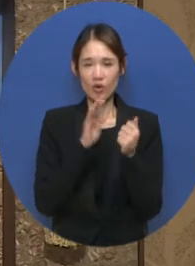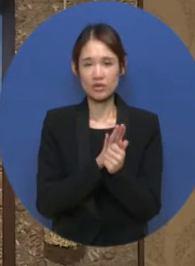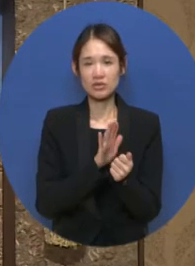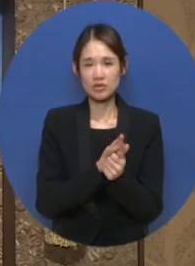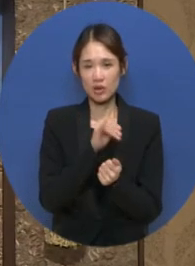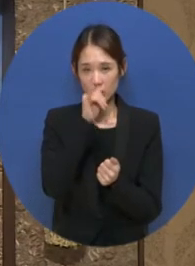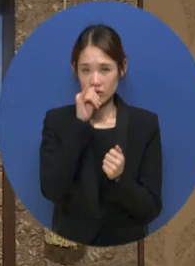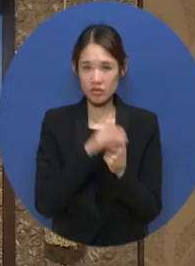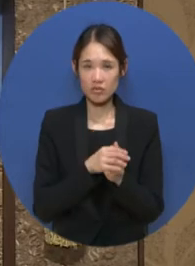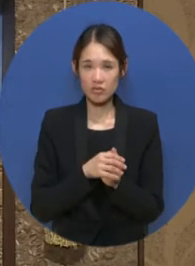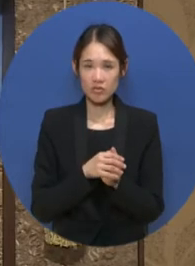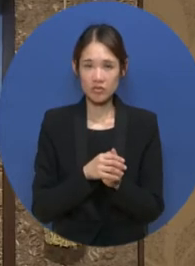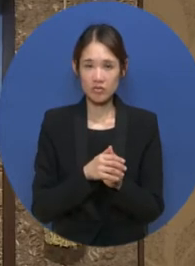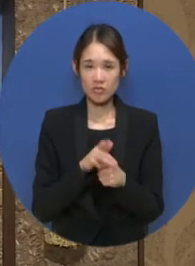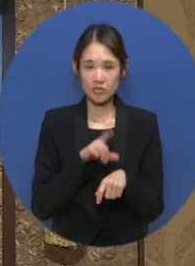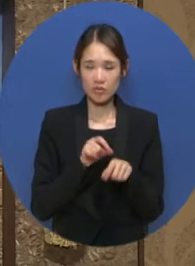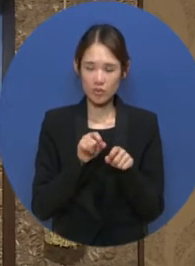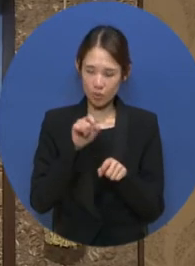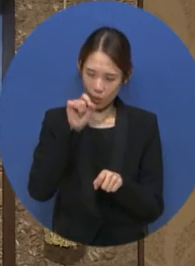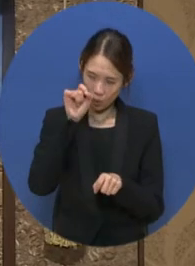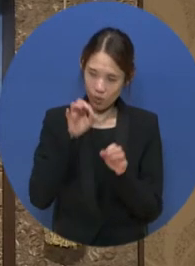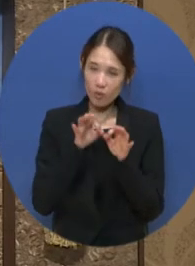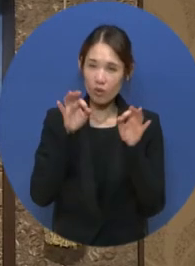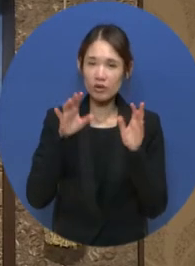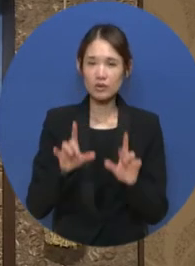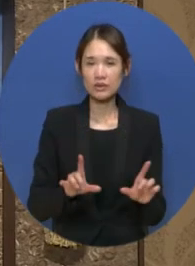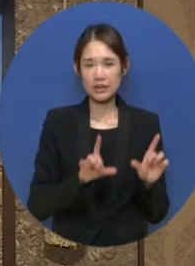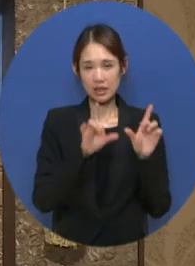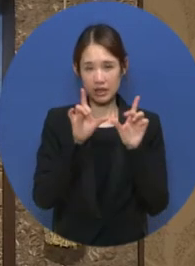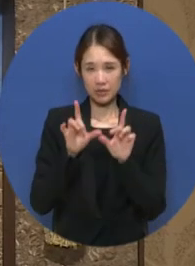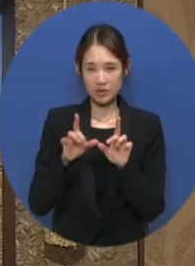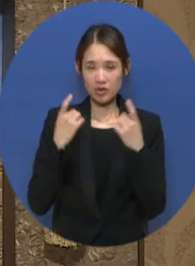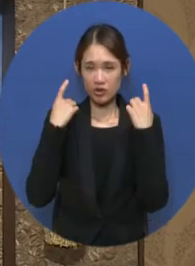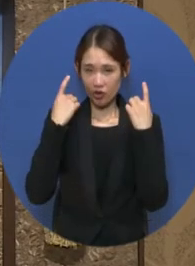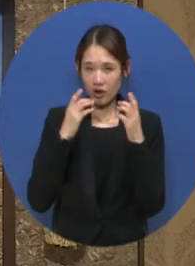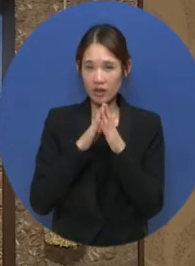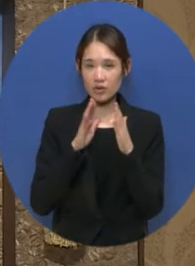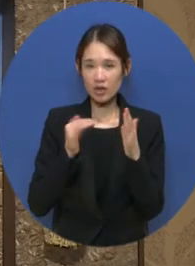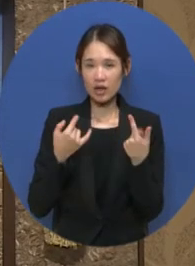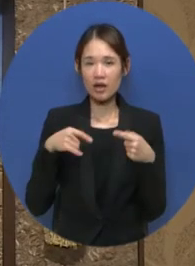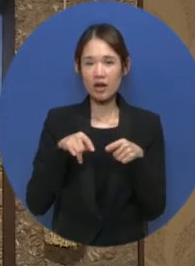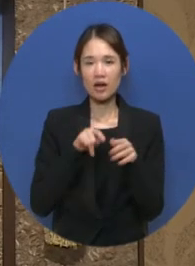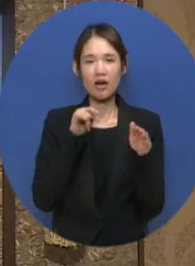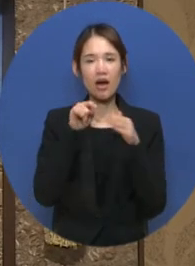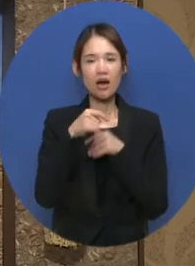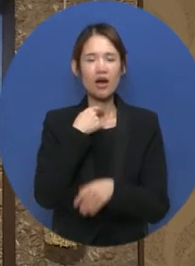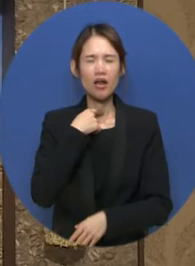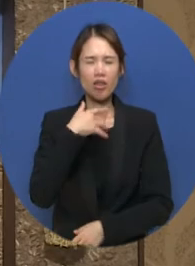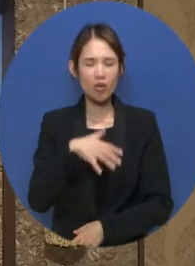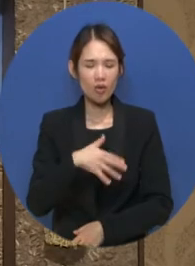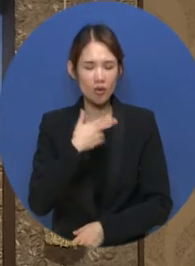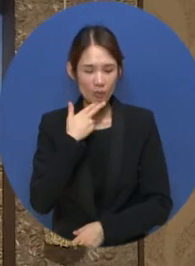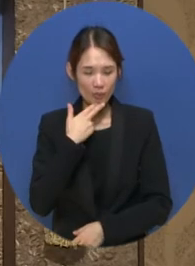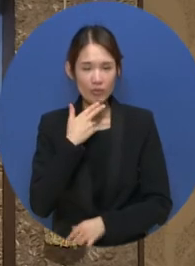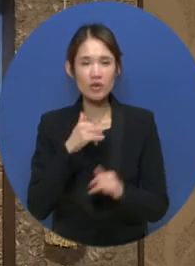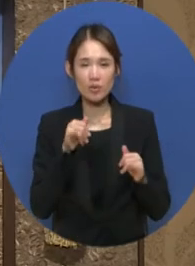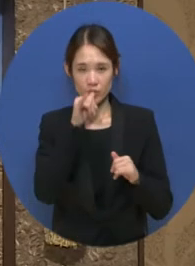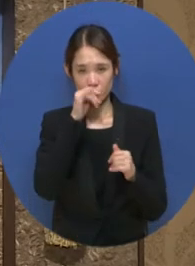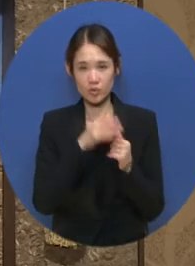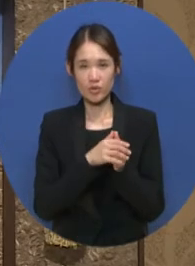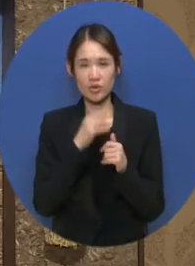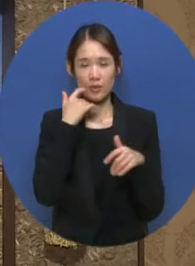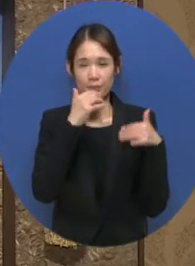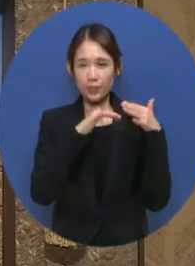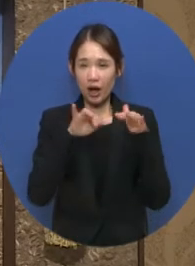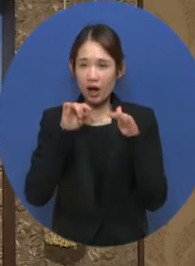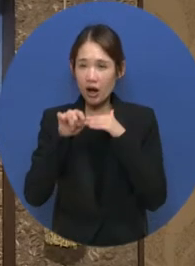있는데요 뭐 그 아주 오래 또 나 뭐 살면서 여행을 가족들과 한번도 가보지 못한 분도 계셨구요 또 바다를